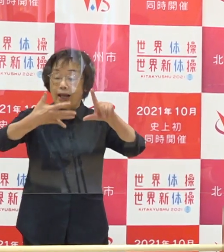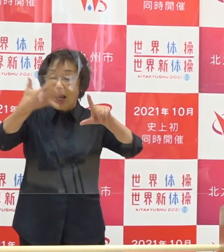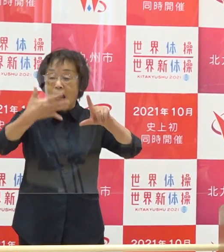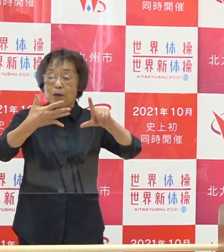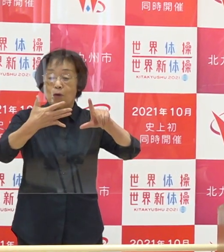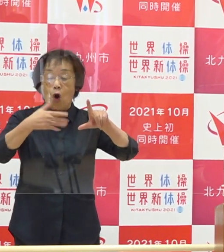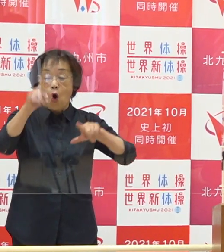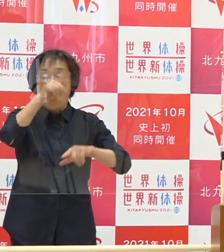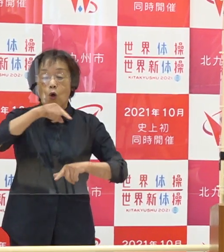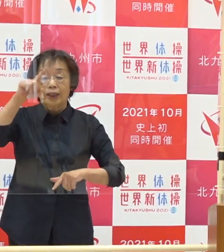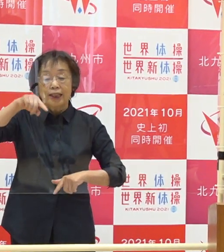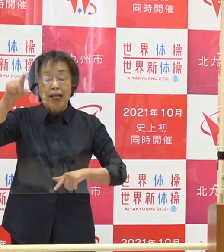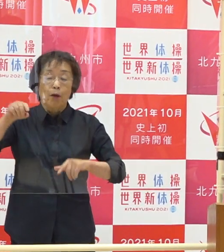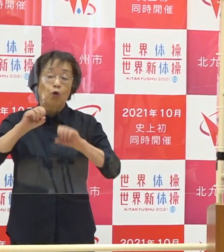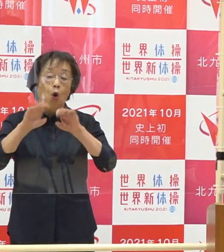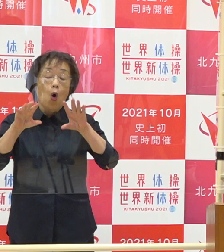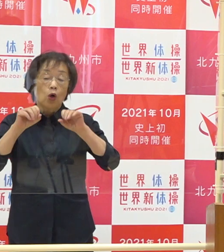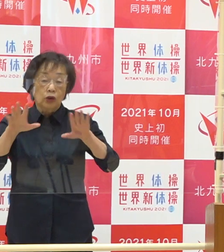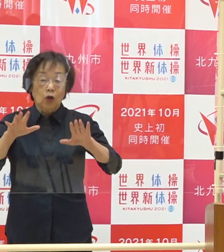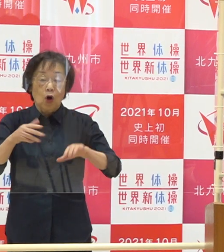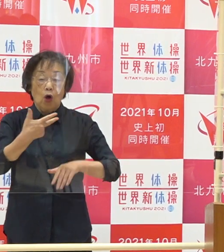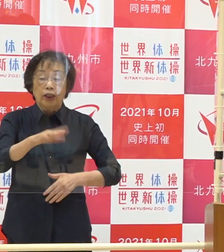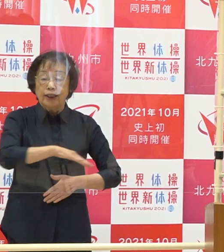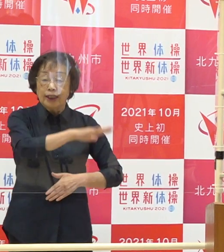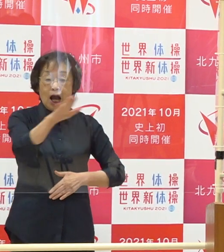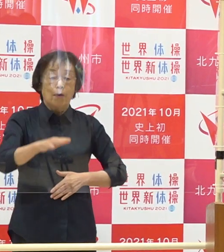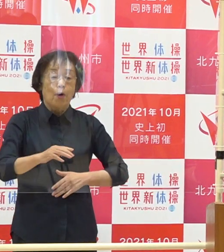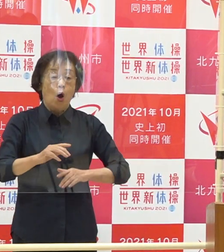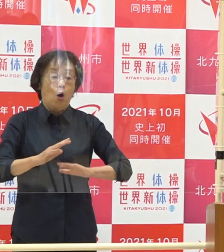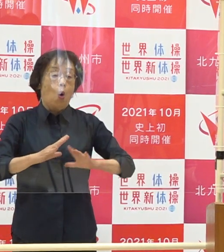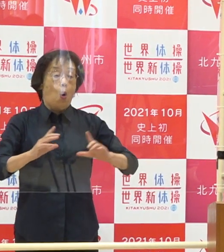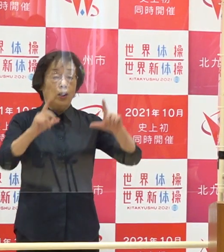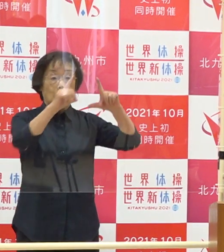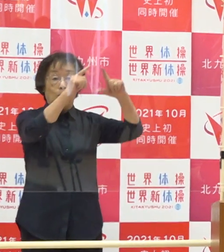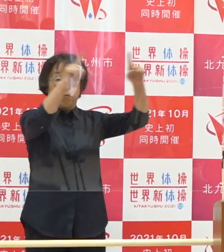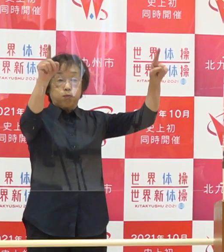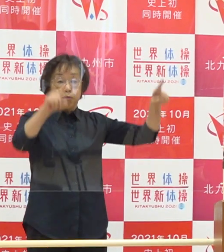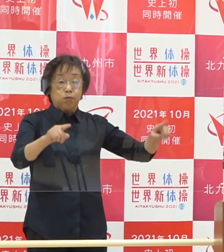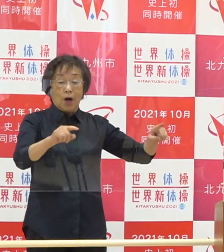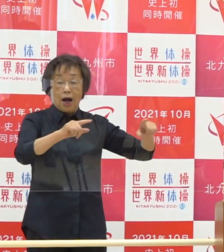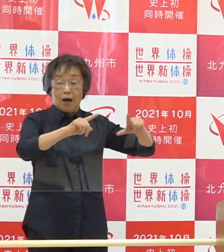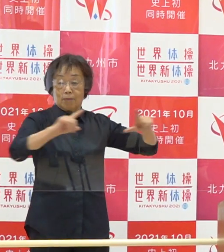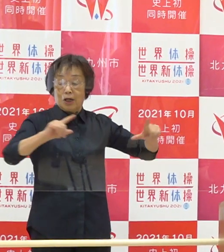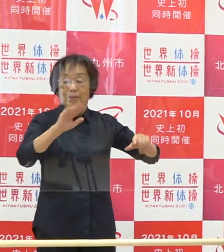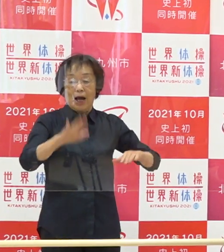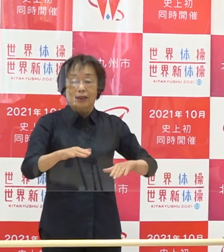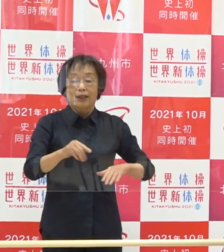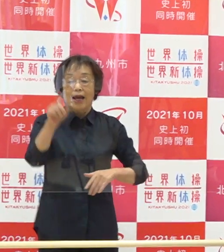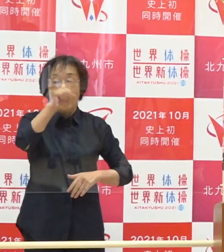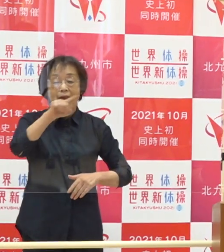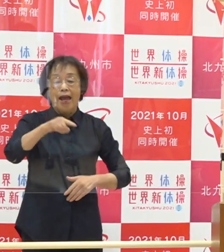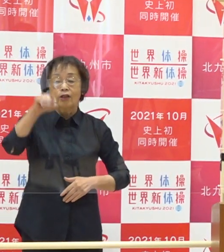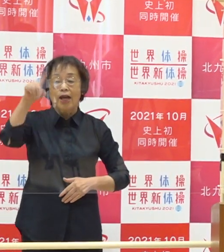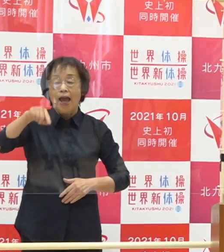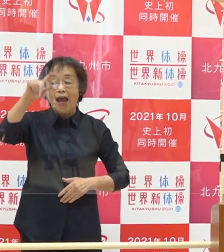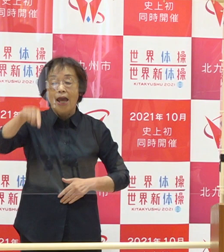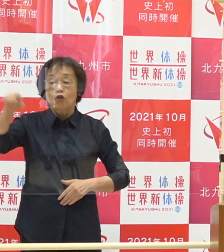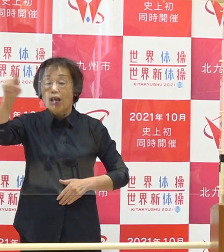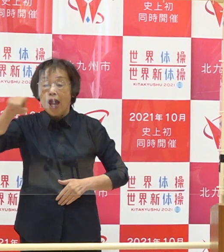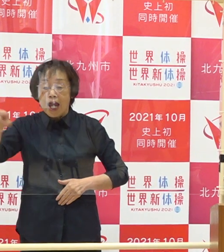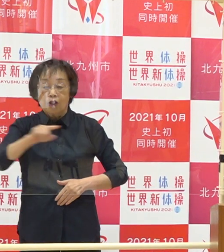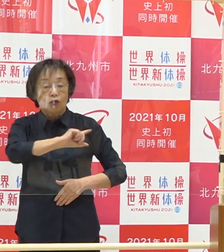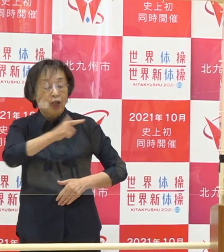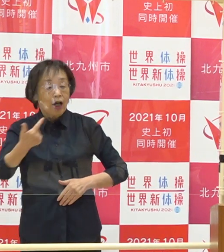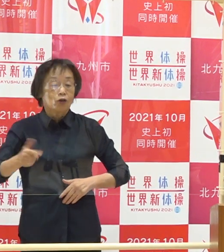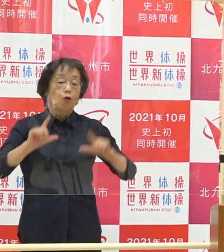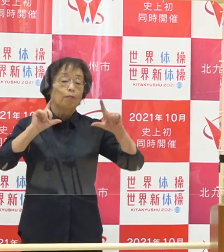送と同時に市内の街頭の大型ビジョンがありますし、 SNS でも配信を行います。多くの若者にワ